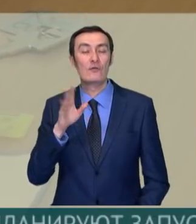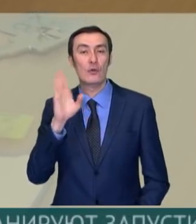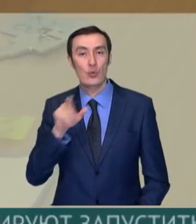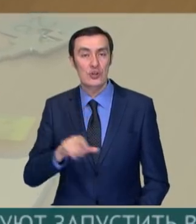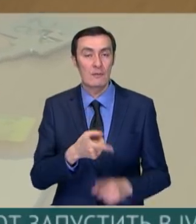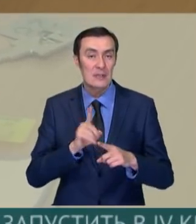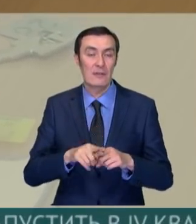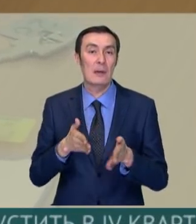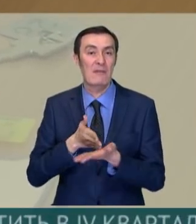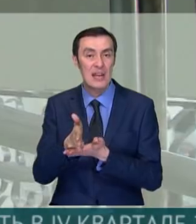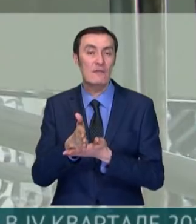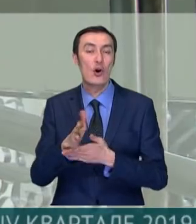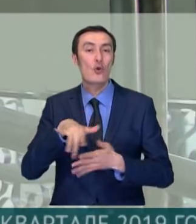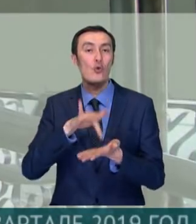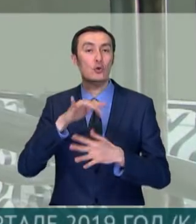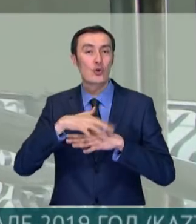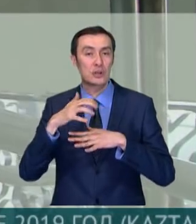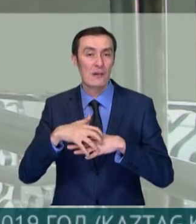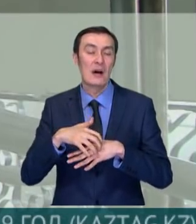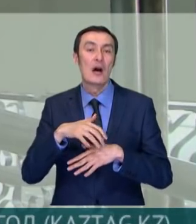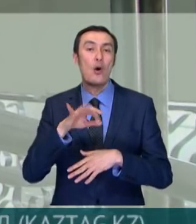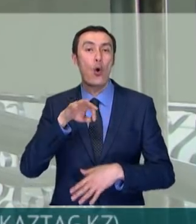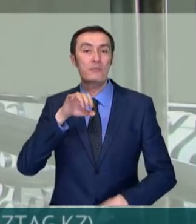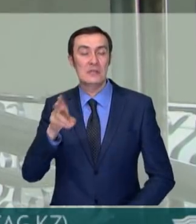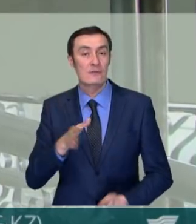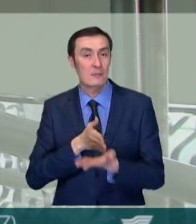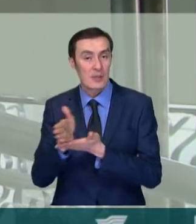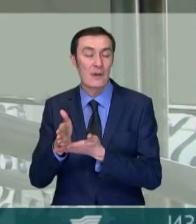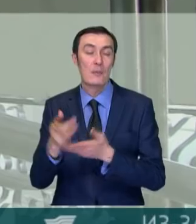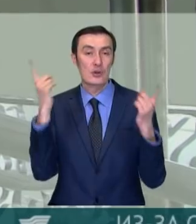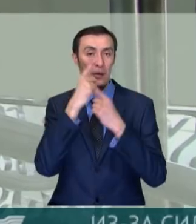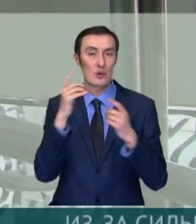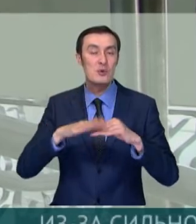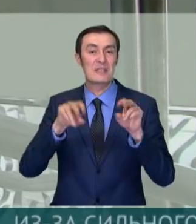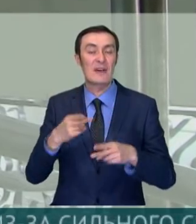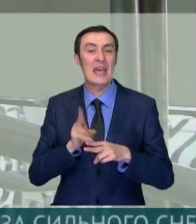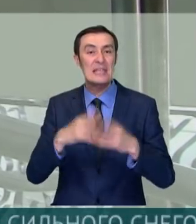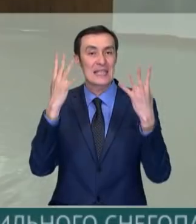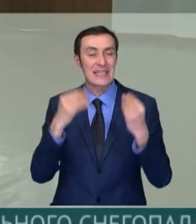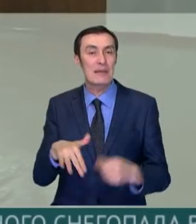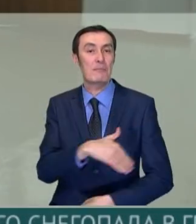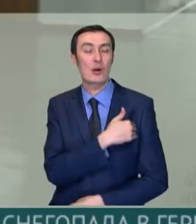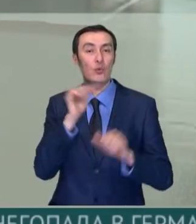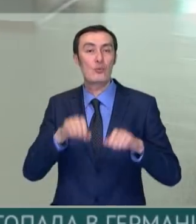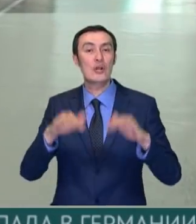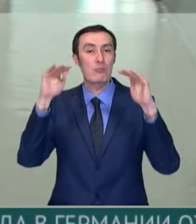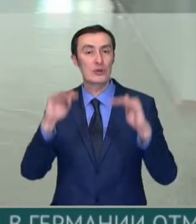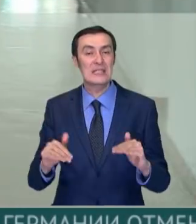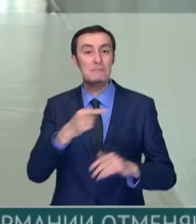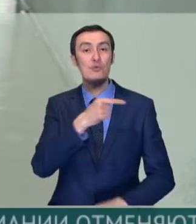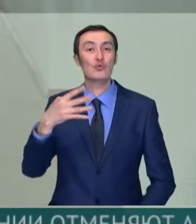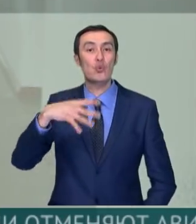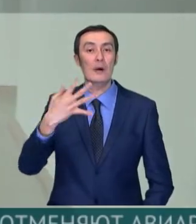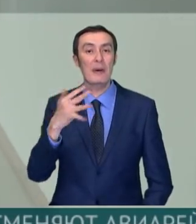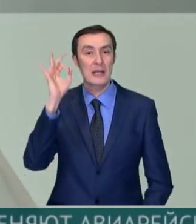республиканских трассах по направлению из Кокшетау и Майкопчигая в Омск. По сообщению синоптиков, в эти дни температура может опуститься до минус